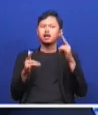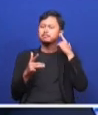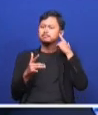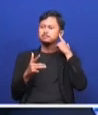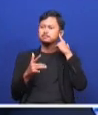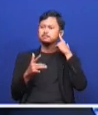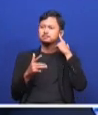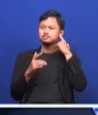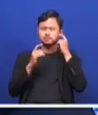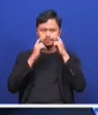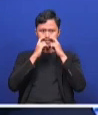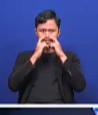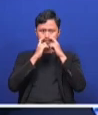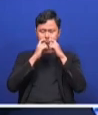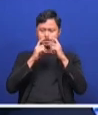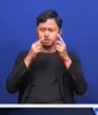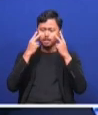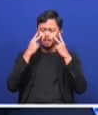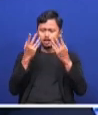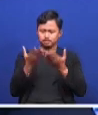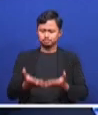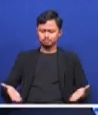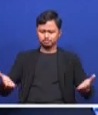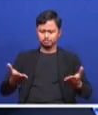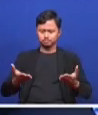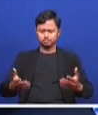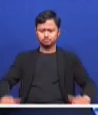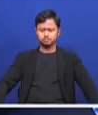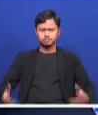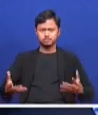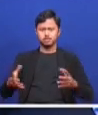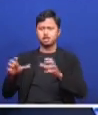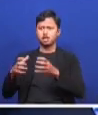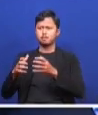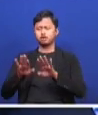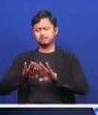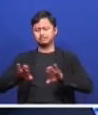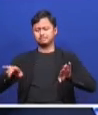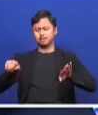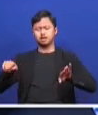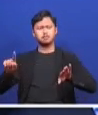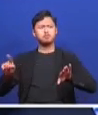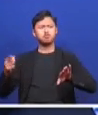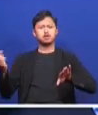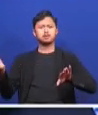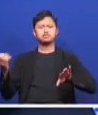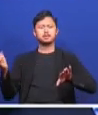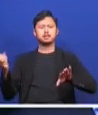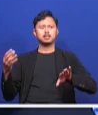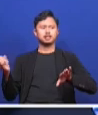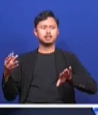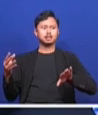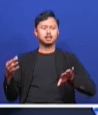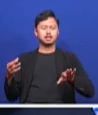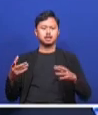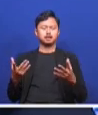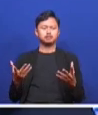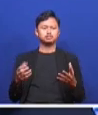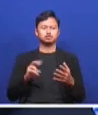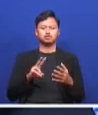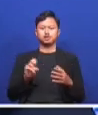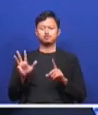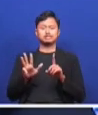itu. Nah, kalau kita lihat, kita perhatikan bagaimana kubu sebelah itu mulai mengatakan di berbagai media TV